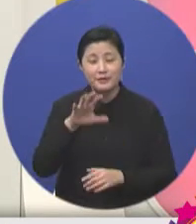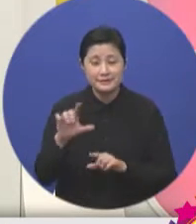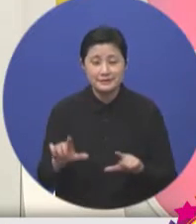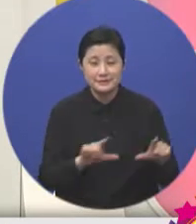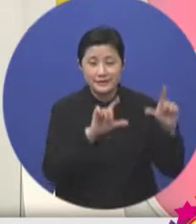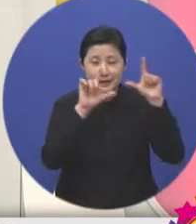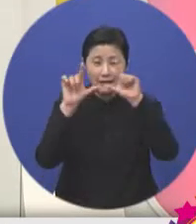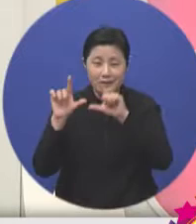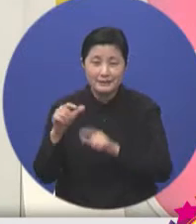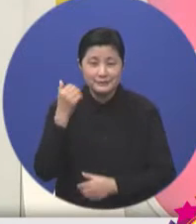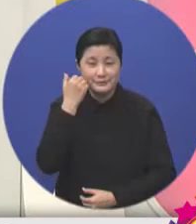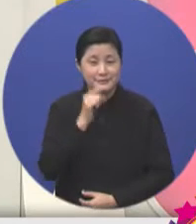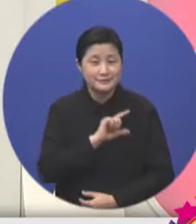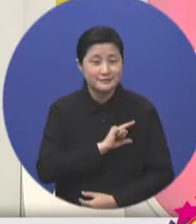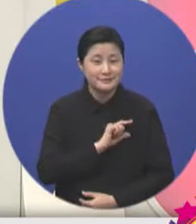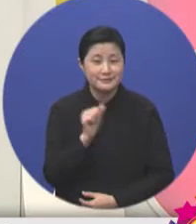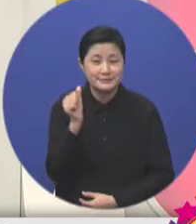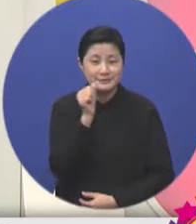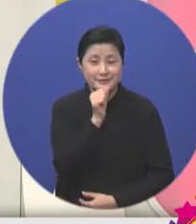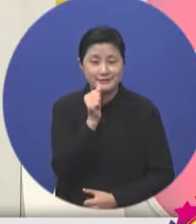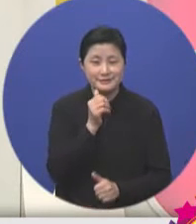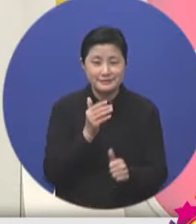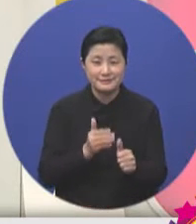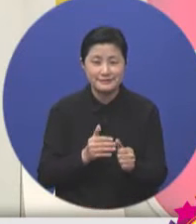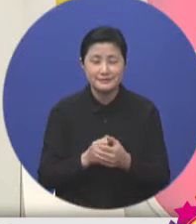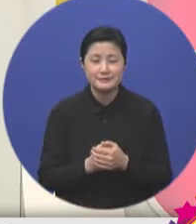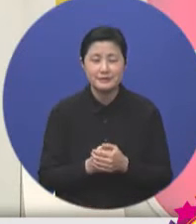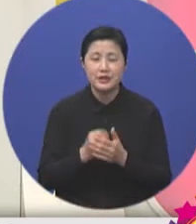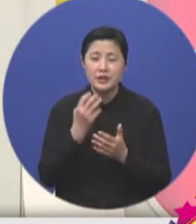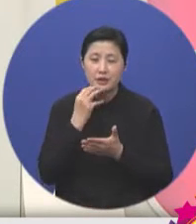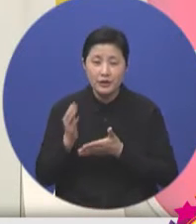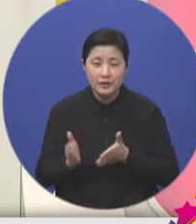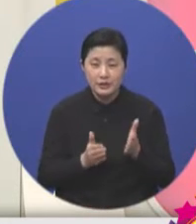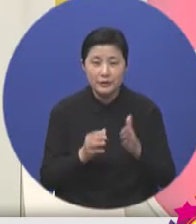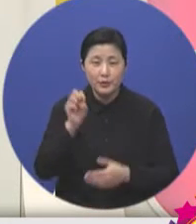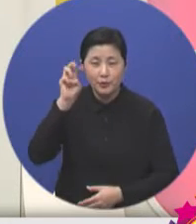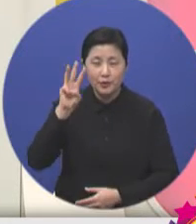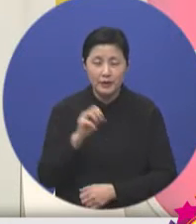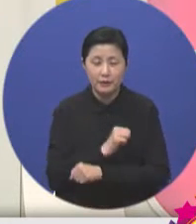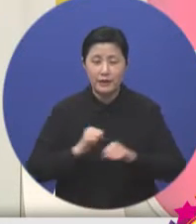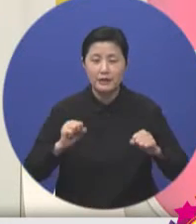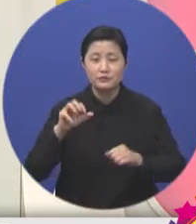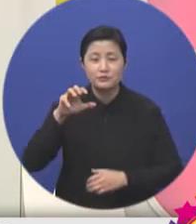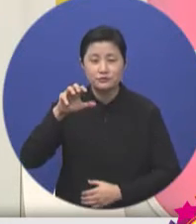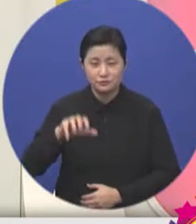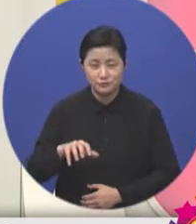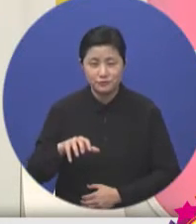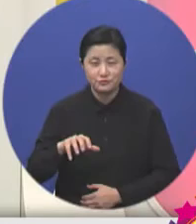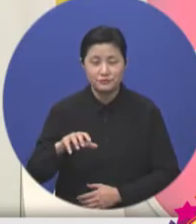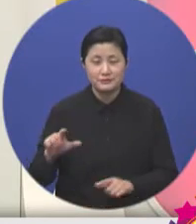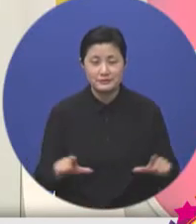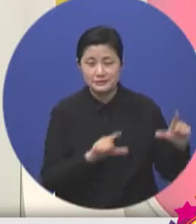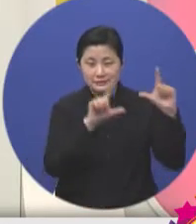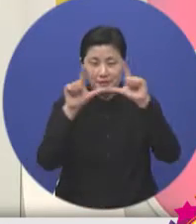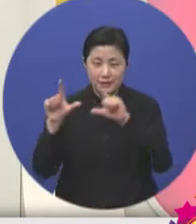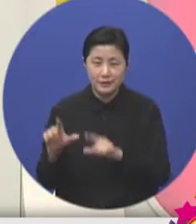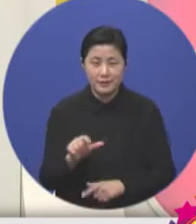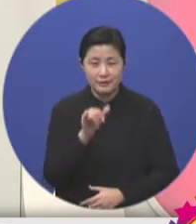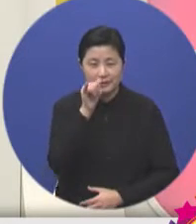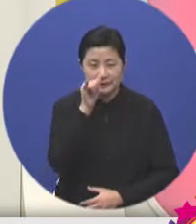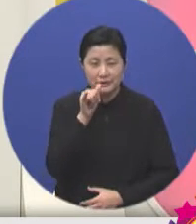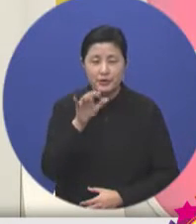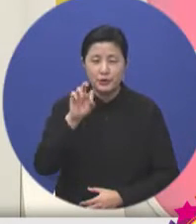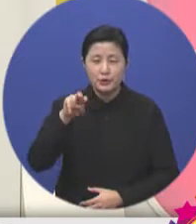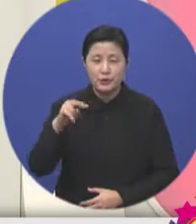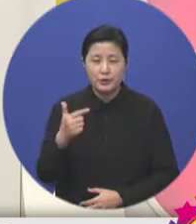사시는 누구신지 소개 부탁드립니다. 경기도 강주에 살고요. 이름은 윤경선입니다. 네.